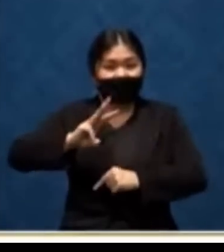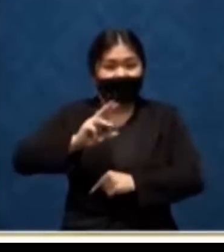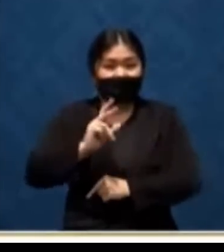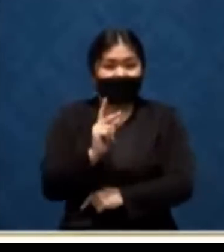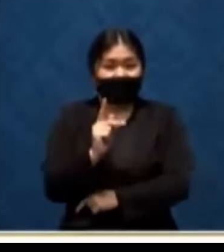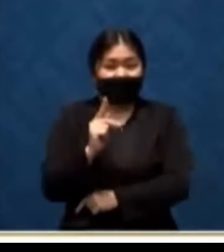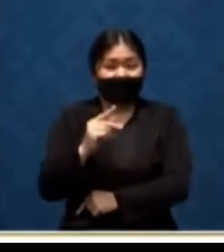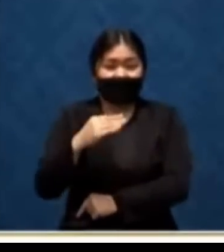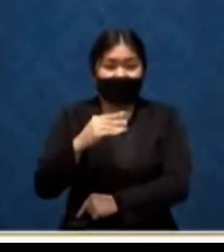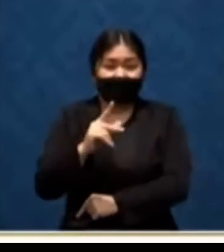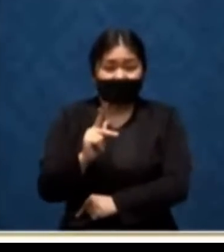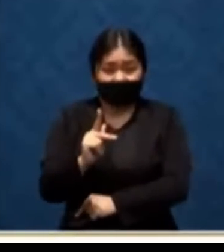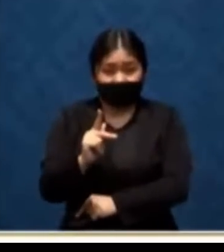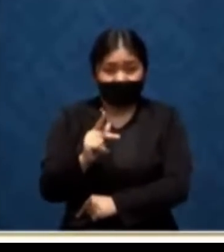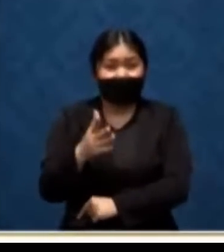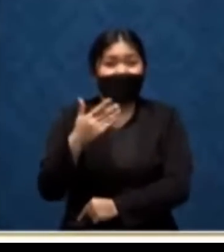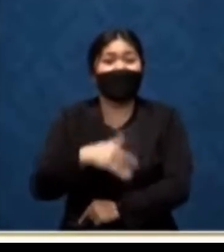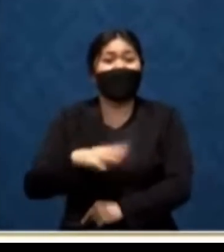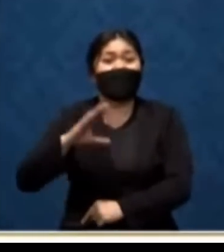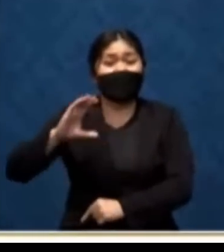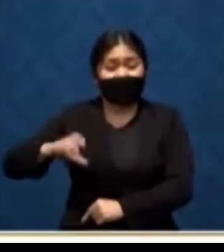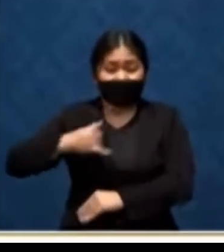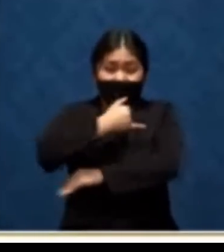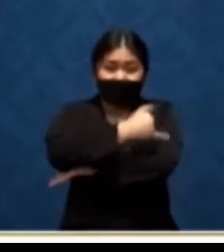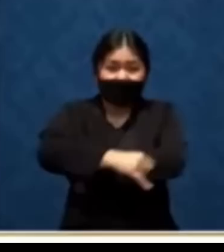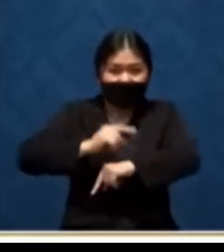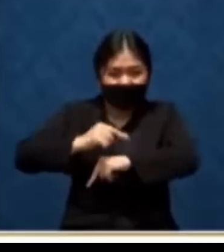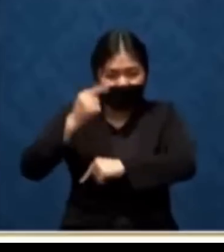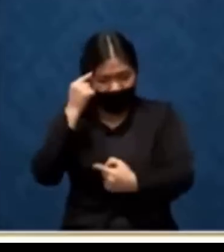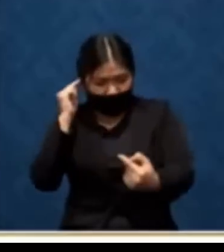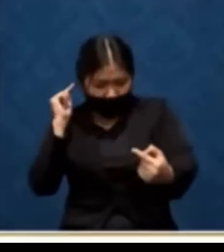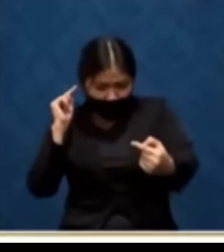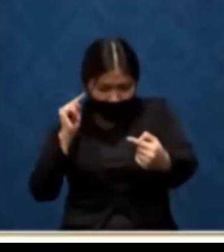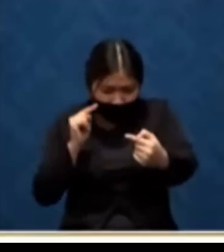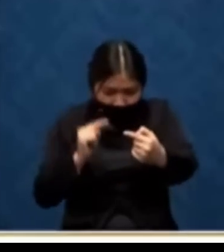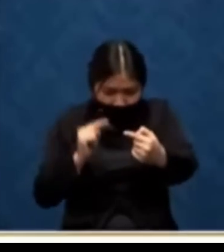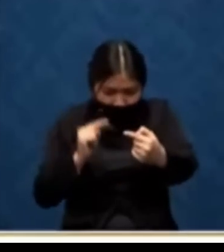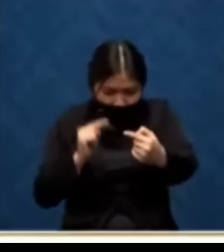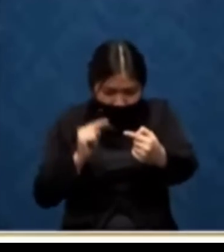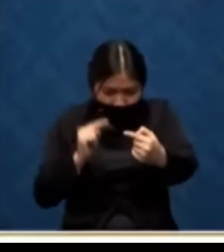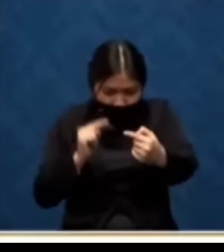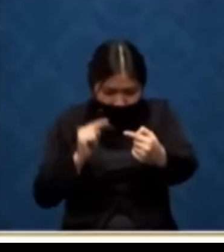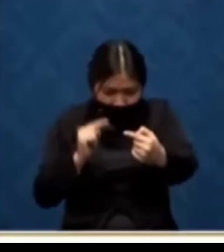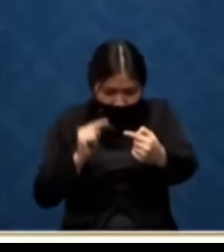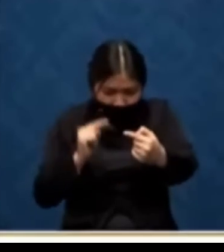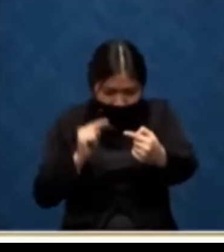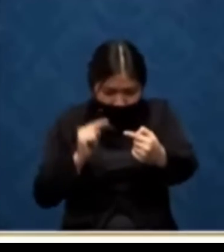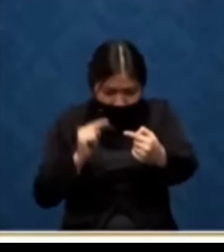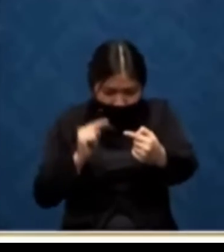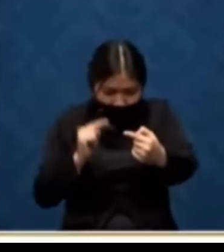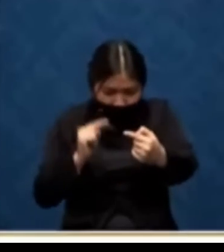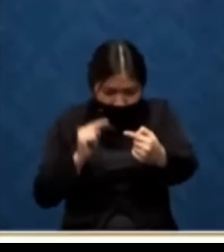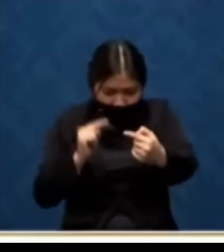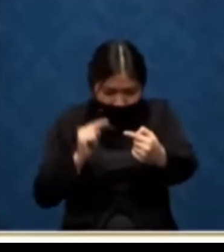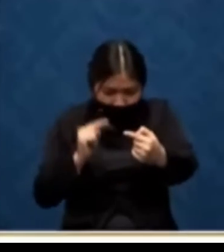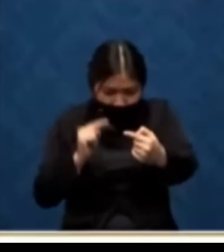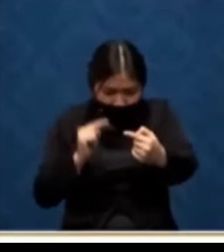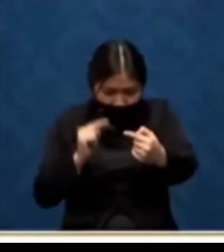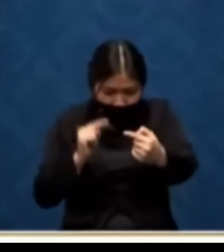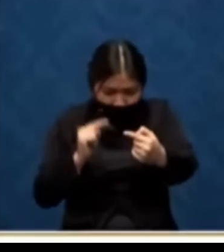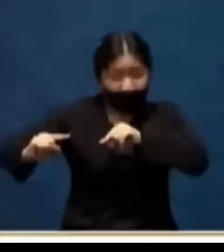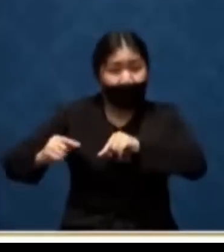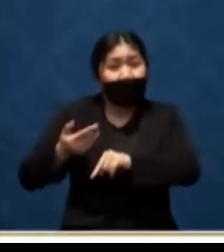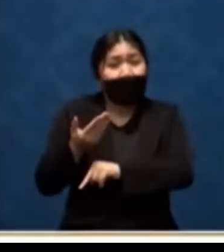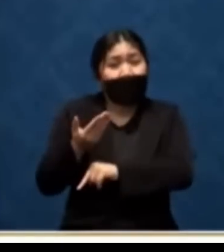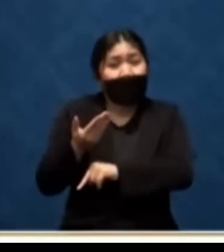านักลงทุนต่างชาติจำนวนมากได้เล็งเห็นถึงโอกาสในการเติบโตและขอให้ตัวหยูซินฉีคนนี้เนี่ยนะ